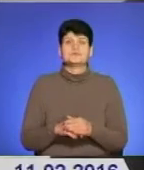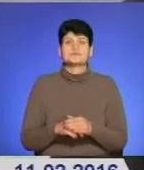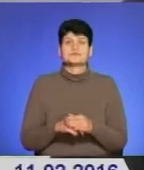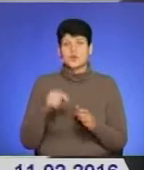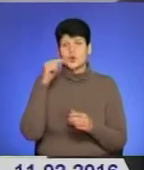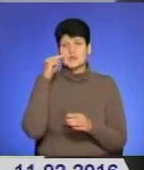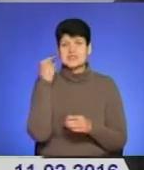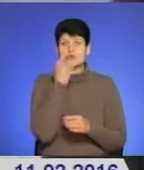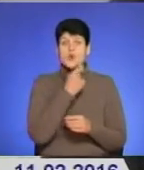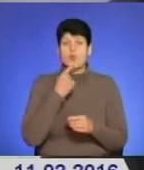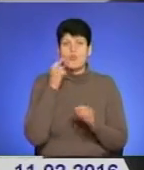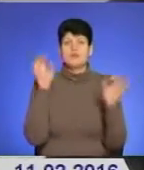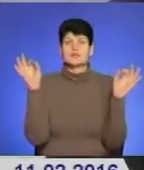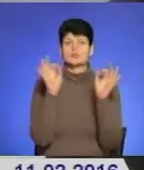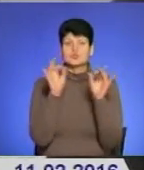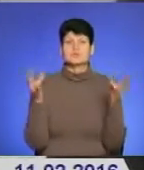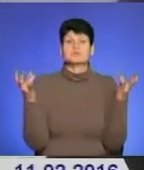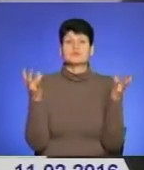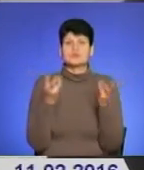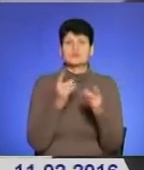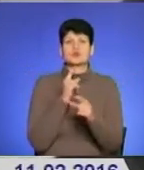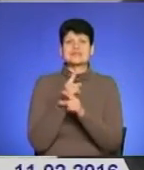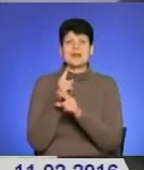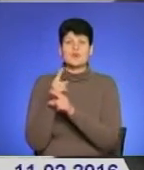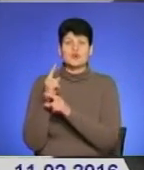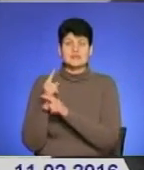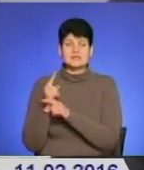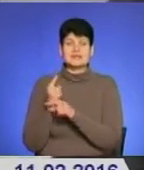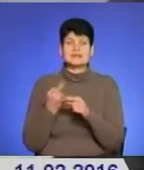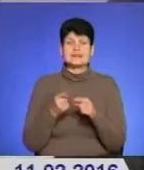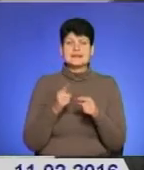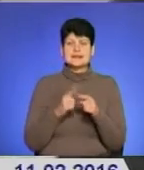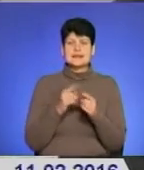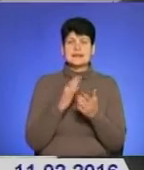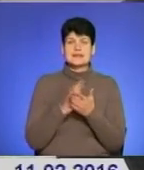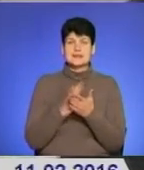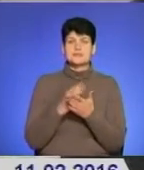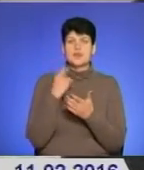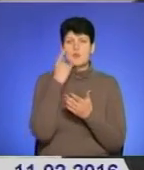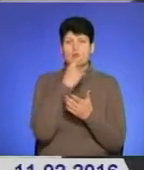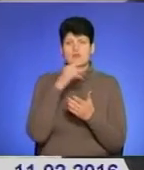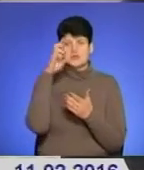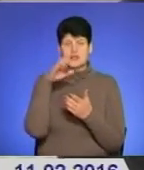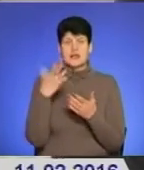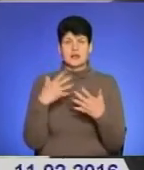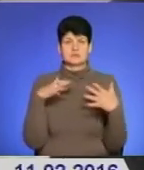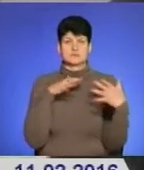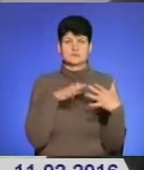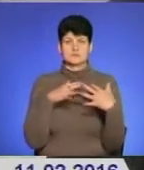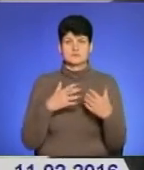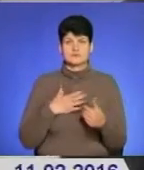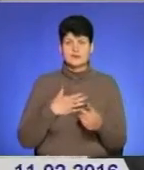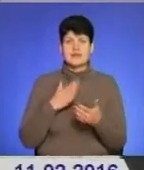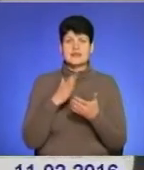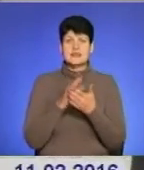російськомовну музику взагалі потрібно заборонити, тому що це мова країни, яка з нами воює, це агресор. Є